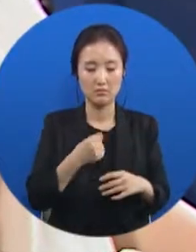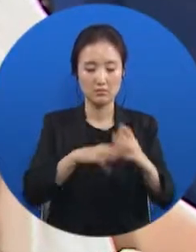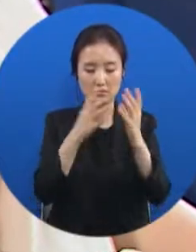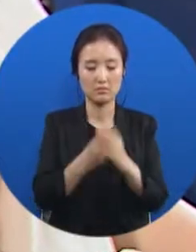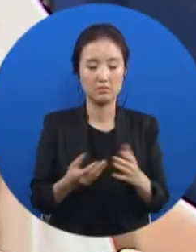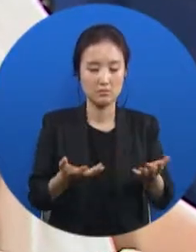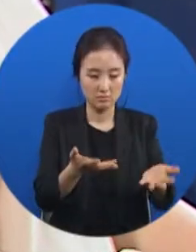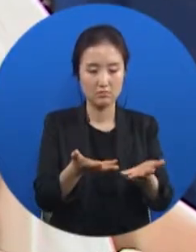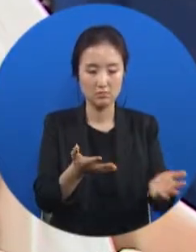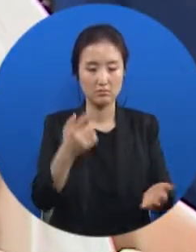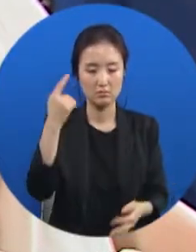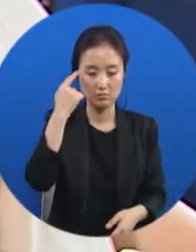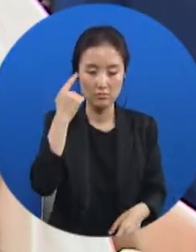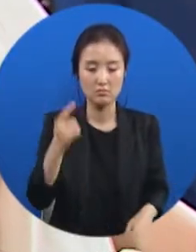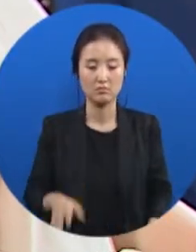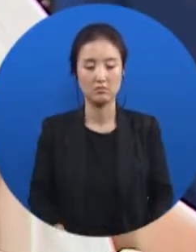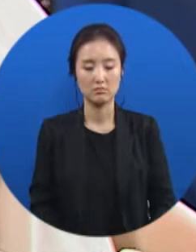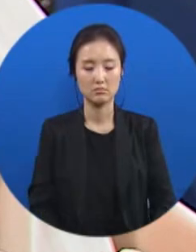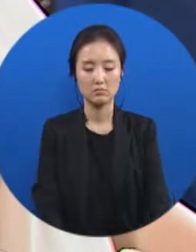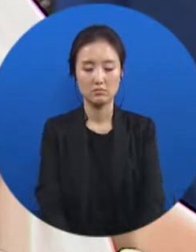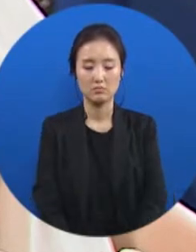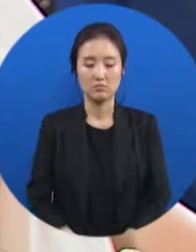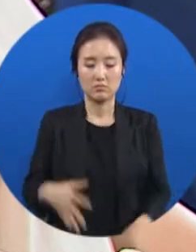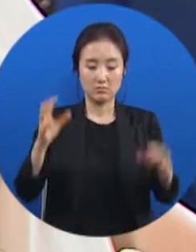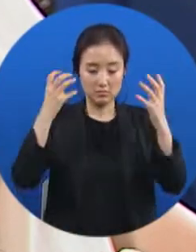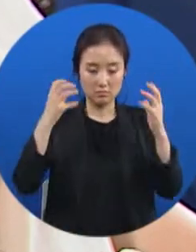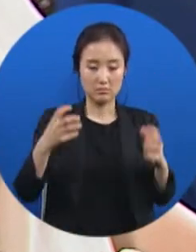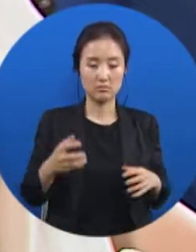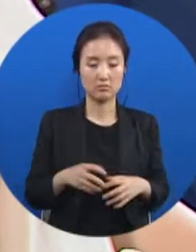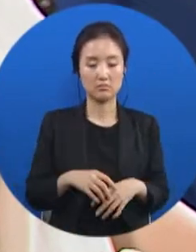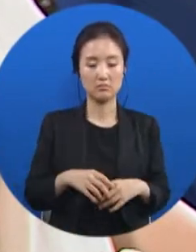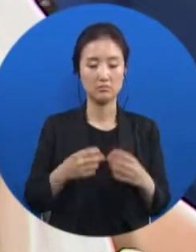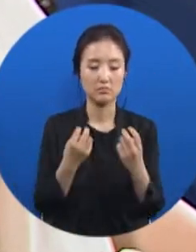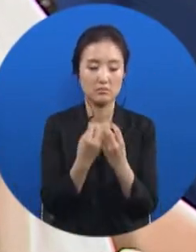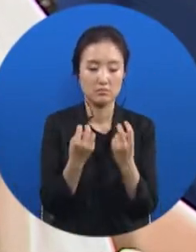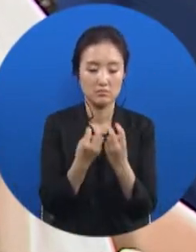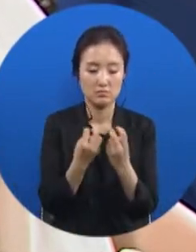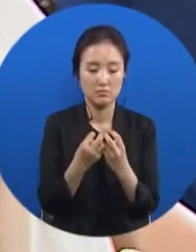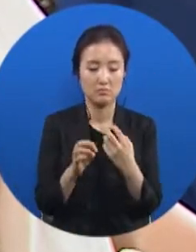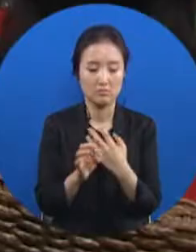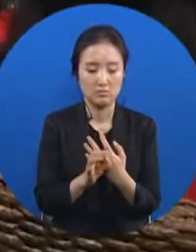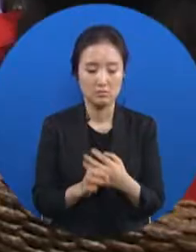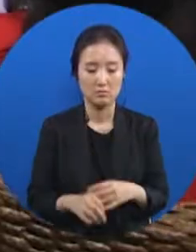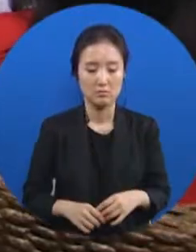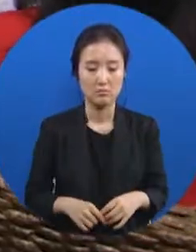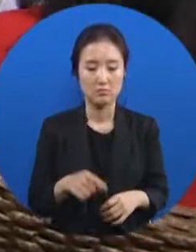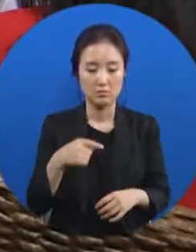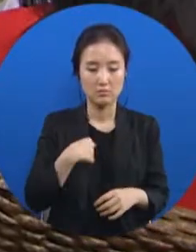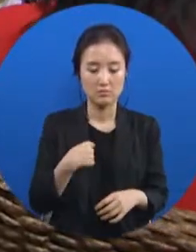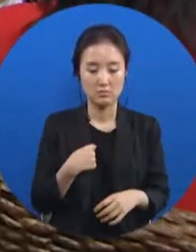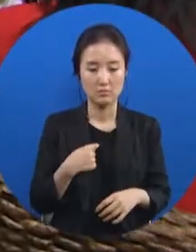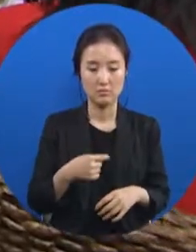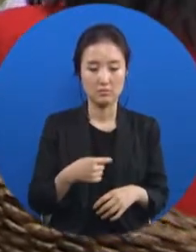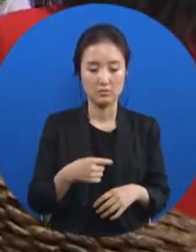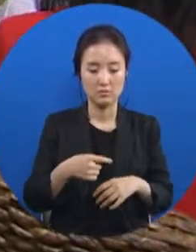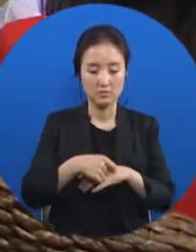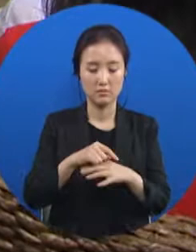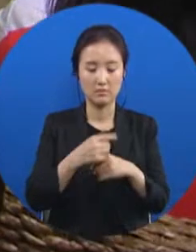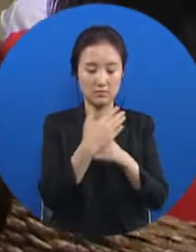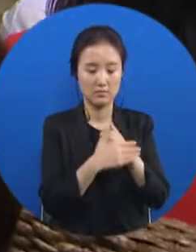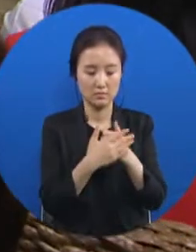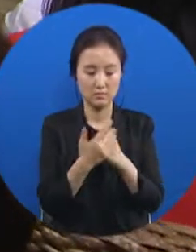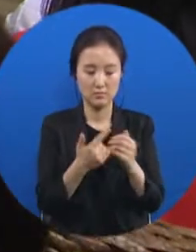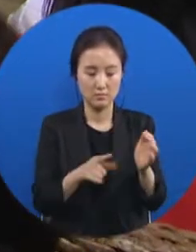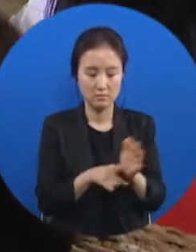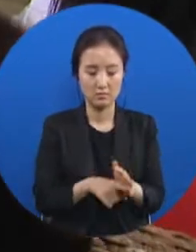해달라면 다 해주는 게 아니라 애들이 어떻게 하면 제가 해주는지를 알고 기가 막히게 그냥 뭐 어디